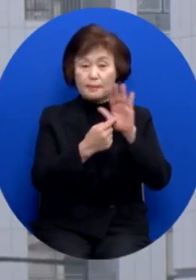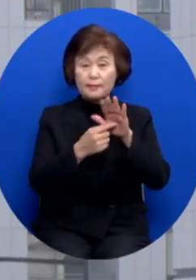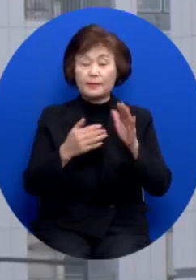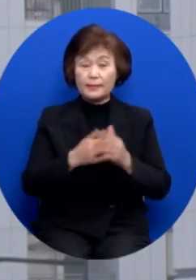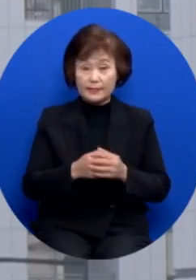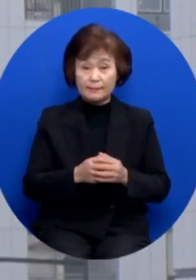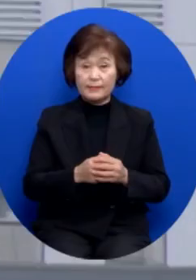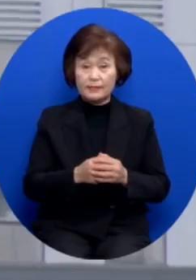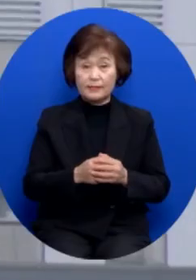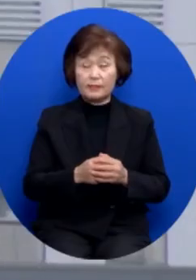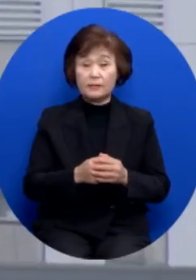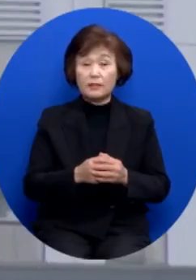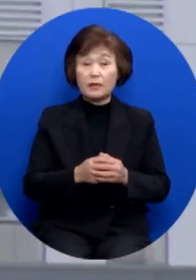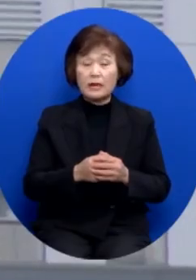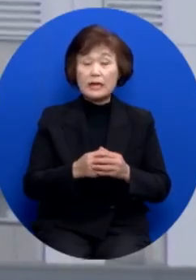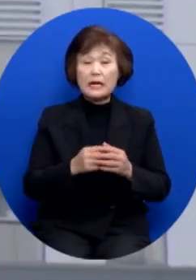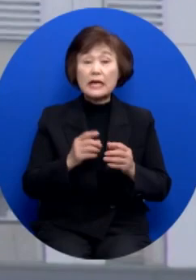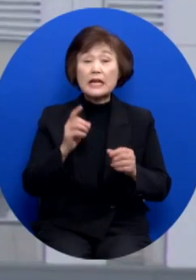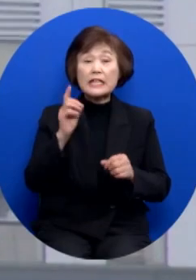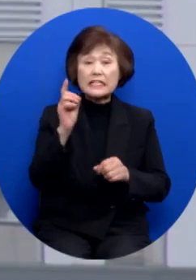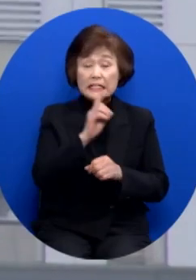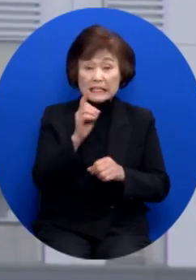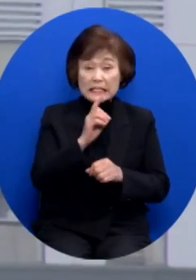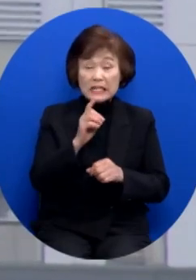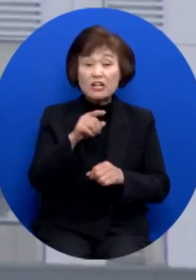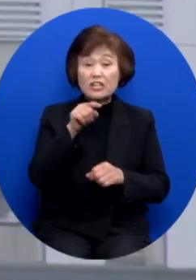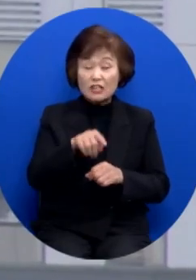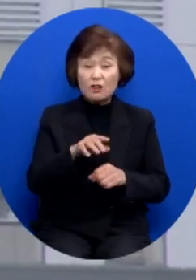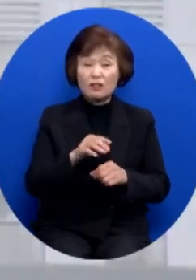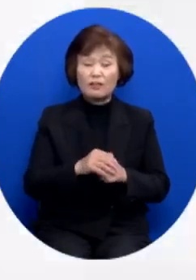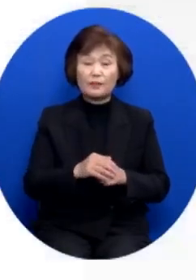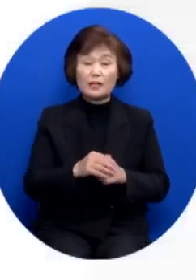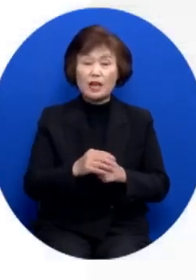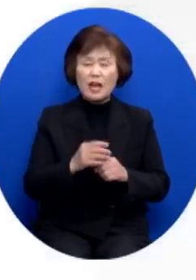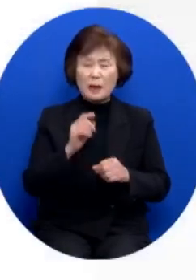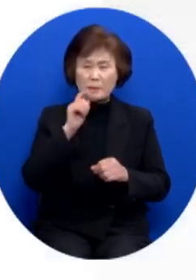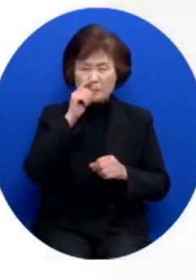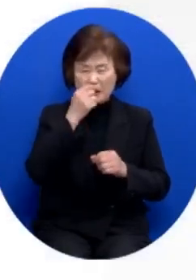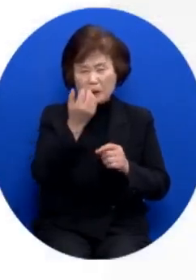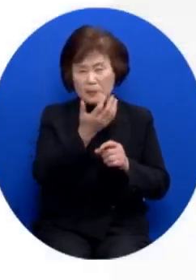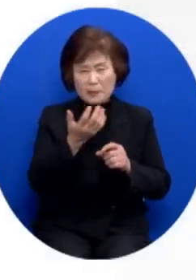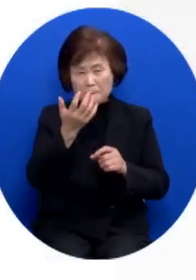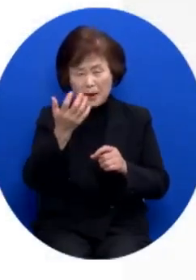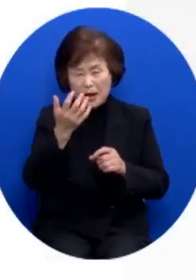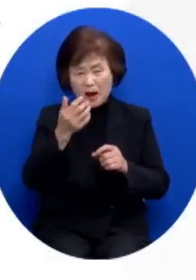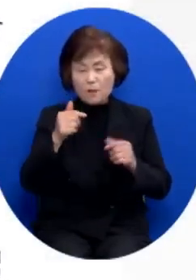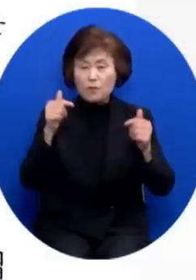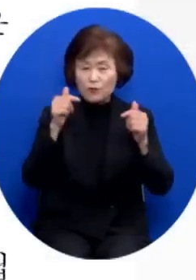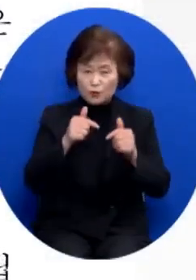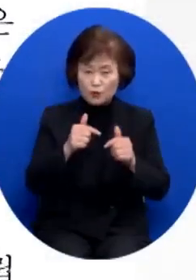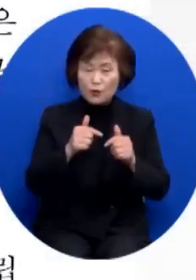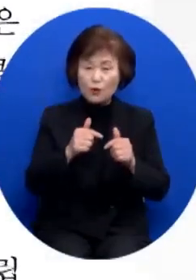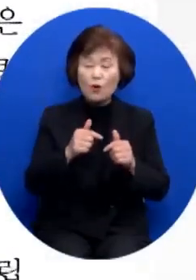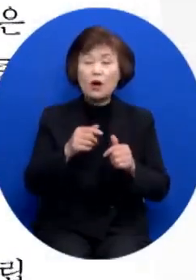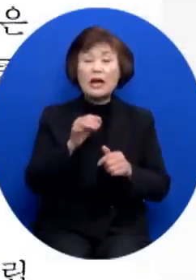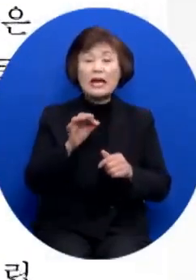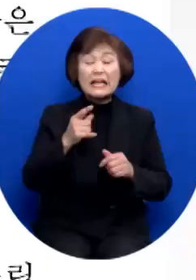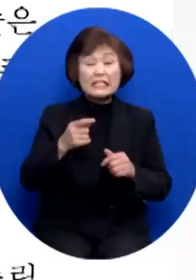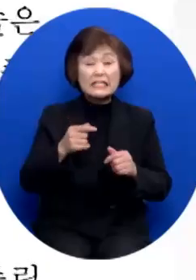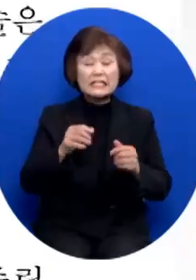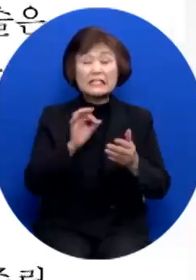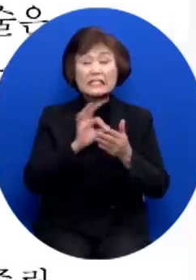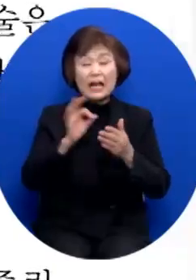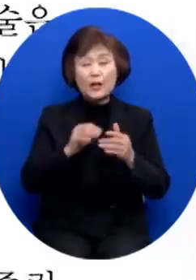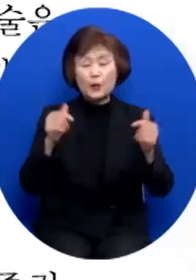디지털 탄소중립은 디지털 기술을 활용해 탄소중립 달성을 촉진하고 디지털 부문 자체의 에너지 사용을